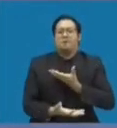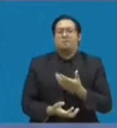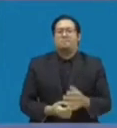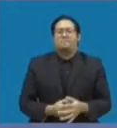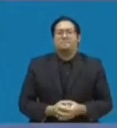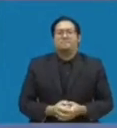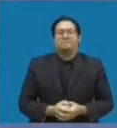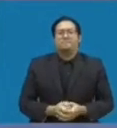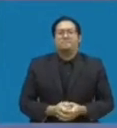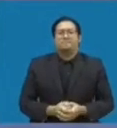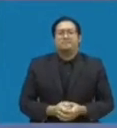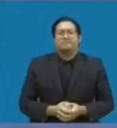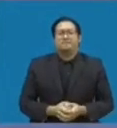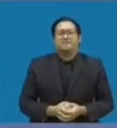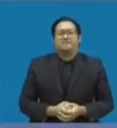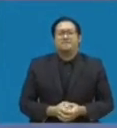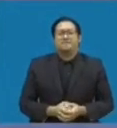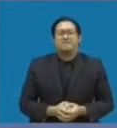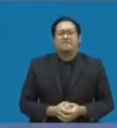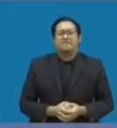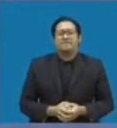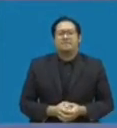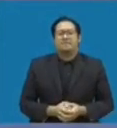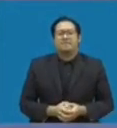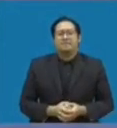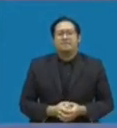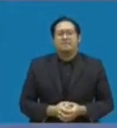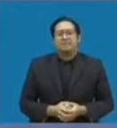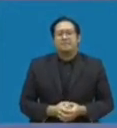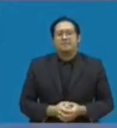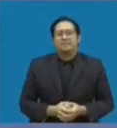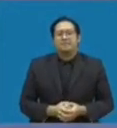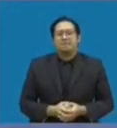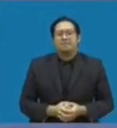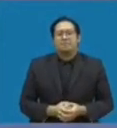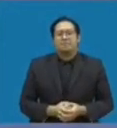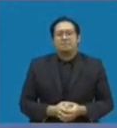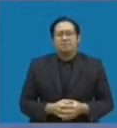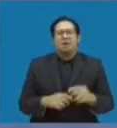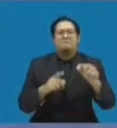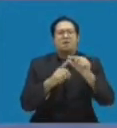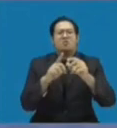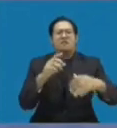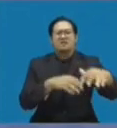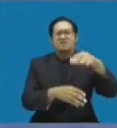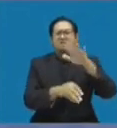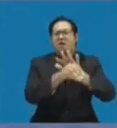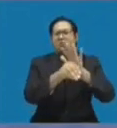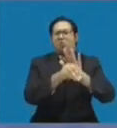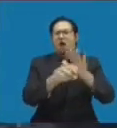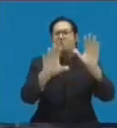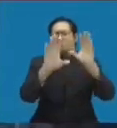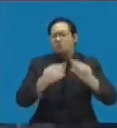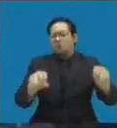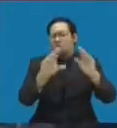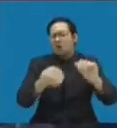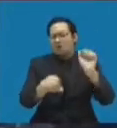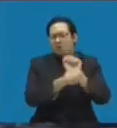the kinerja tuan rumah Provinsi Papua luar biasa